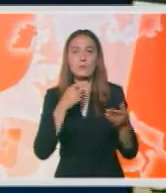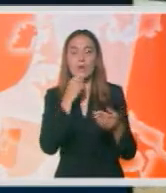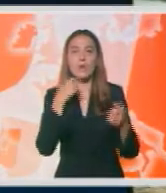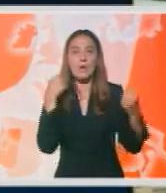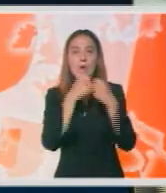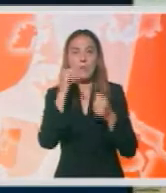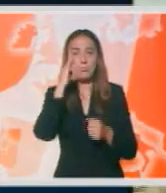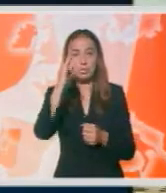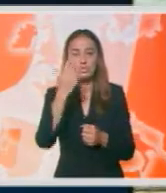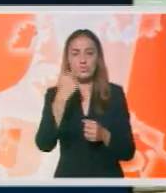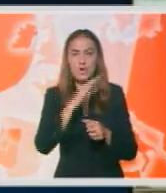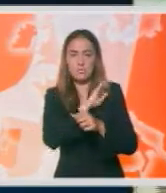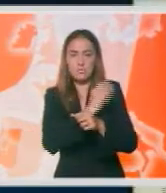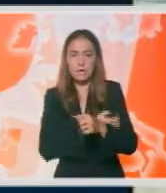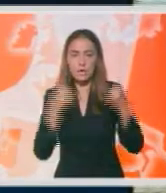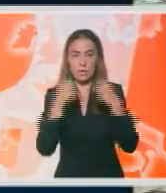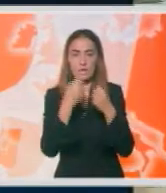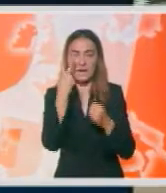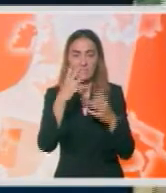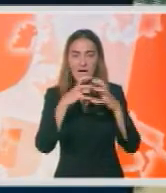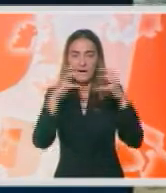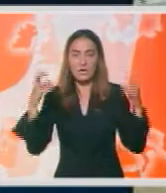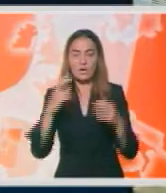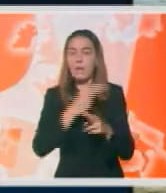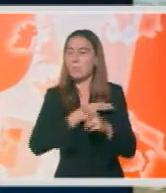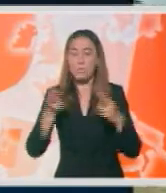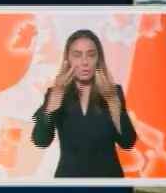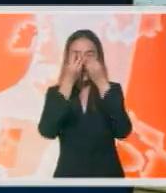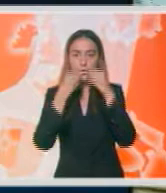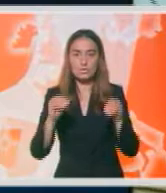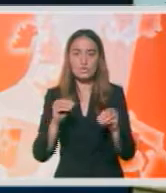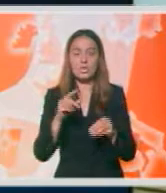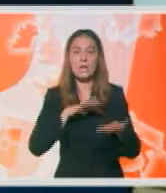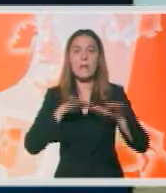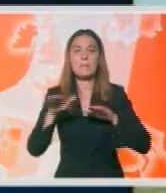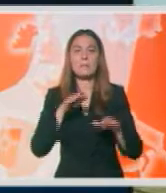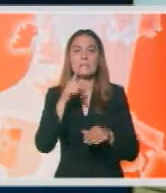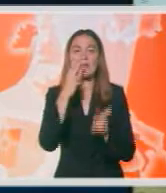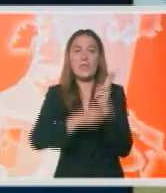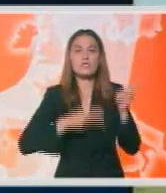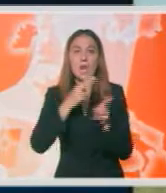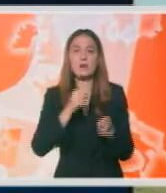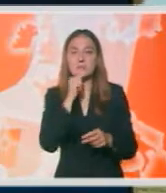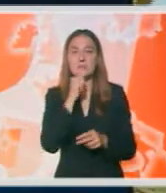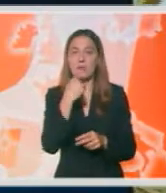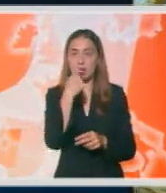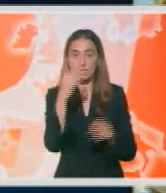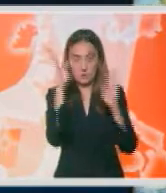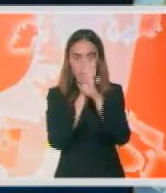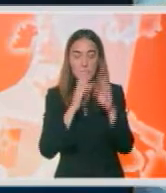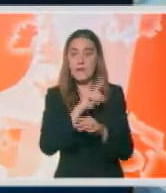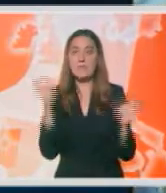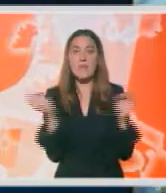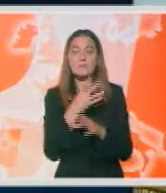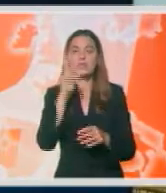putnički. Od siline udara, dva putnička vagona su gotovo potpuno uništena. Ministarka železnica izrazila je sumnju da bi